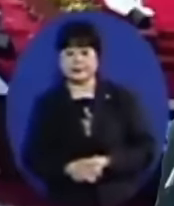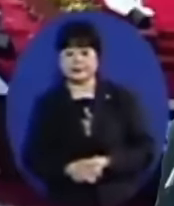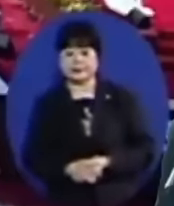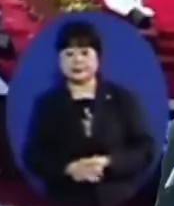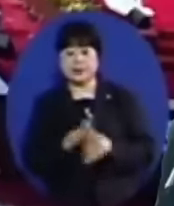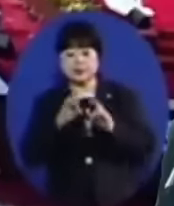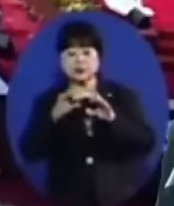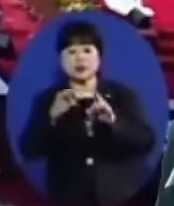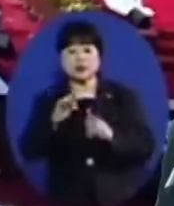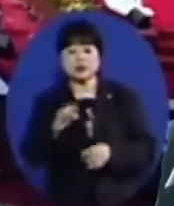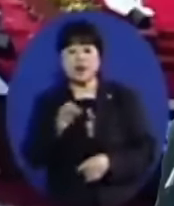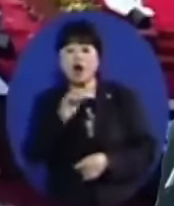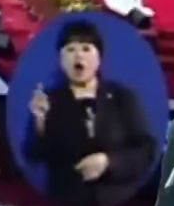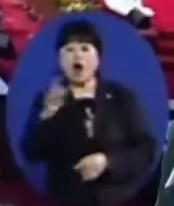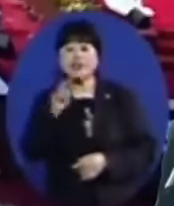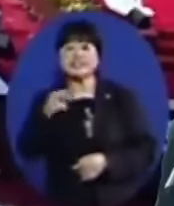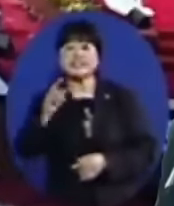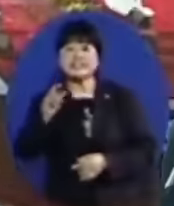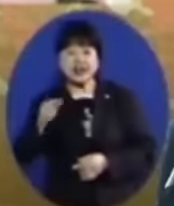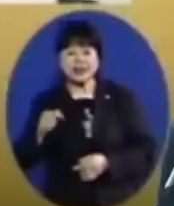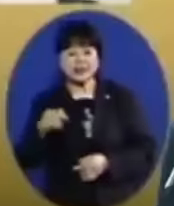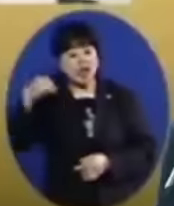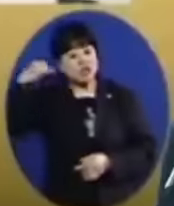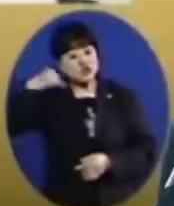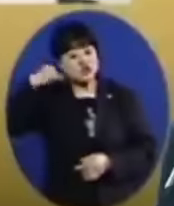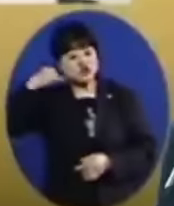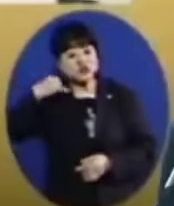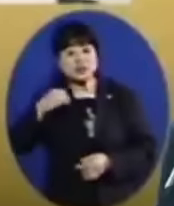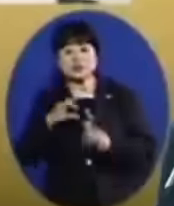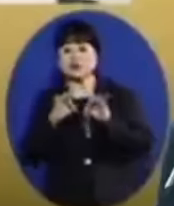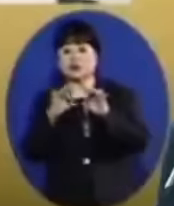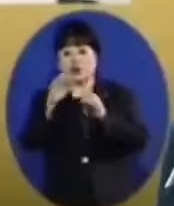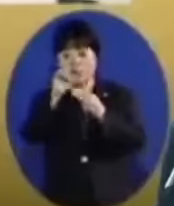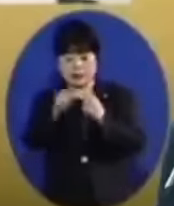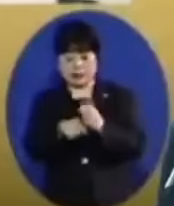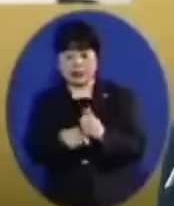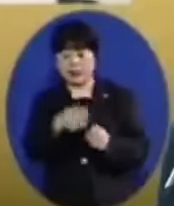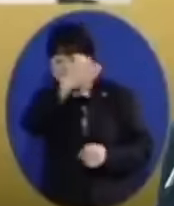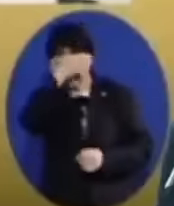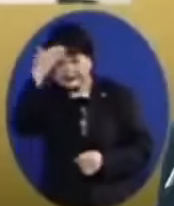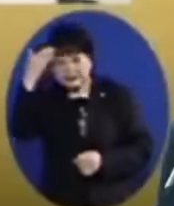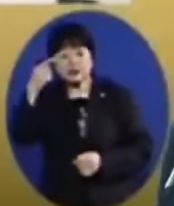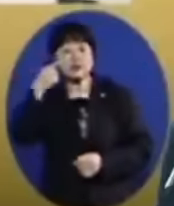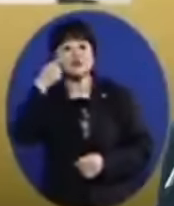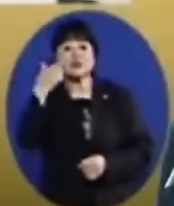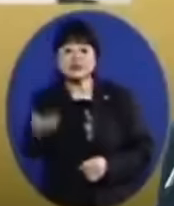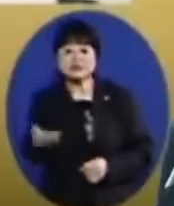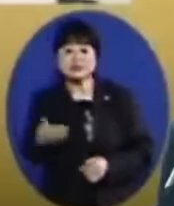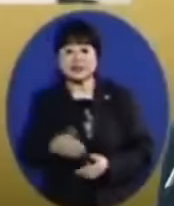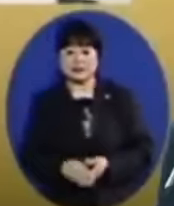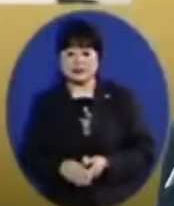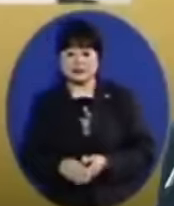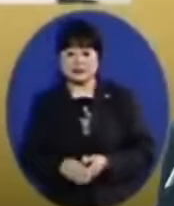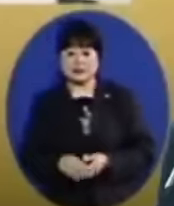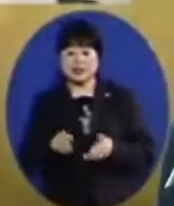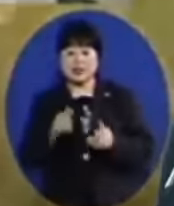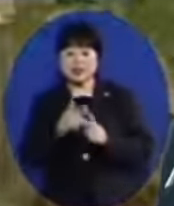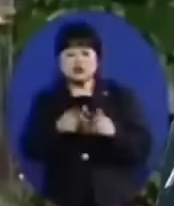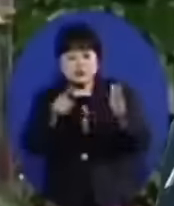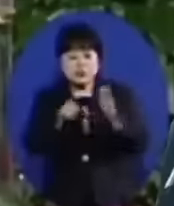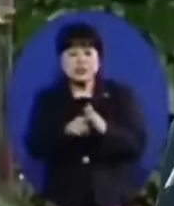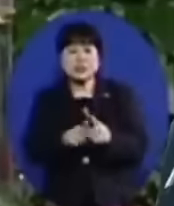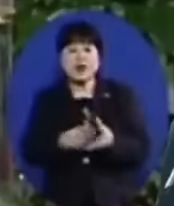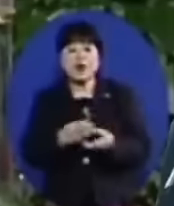선교사 허슨 테일러가 중국 내지에서 개척하며 선교하고 있을 때 한 청년이 그에게 물었습니다. 신자가 되는데 몇